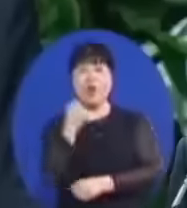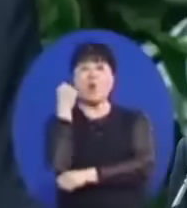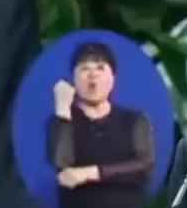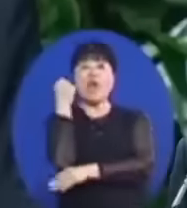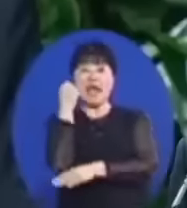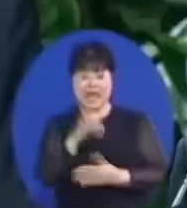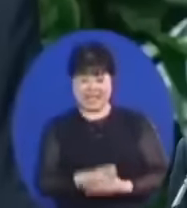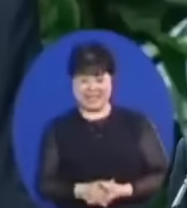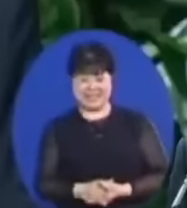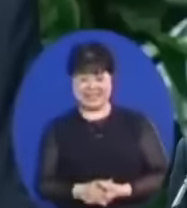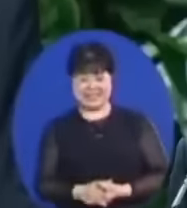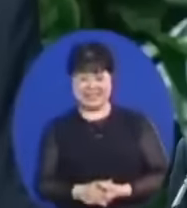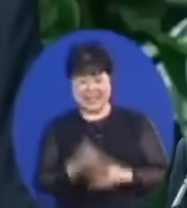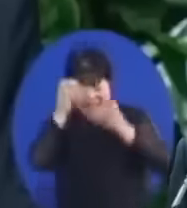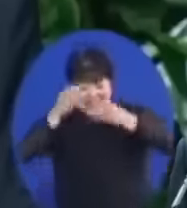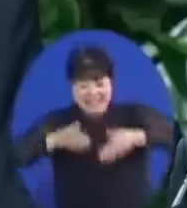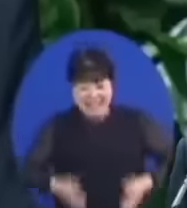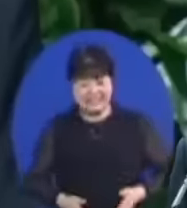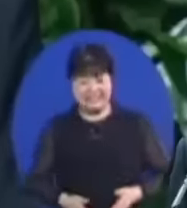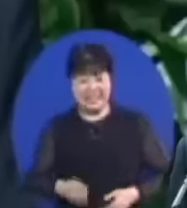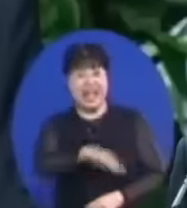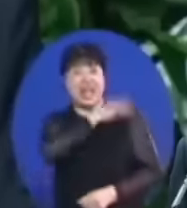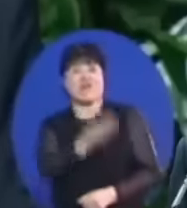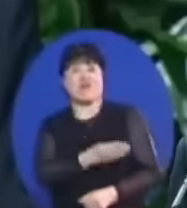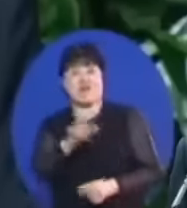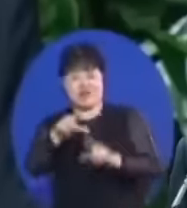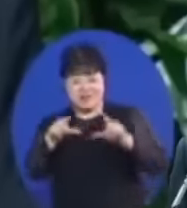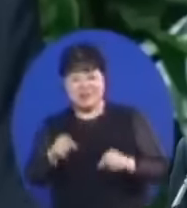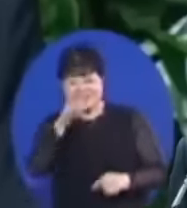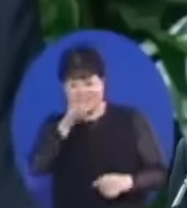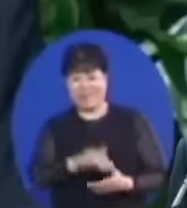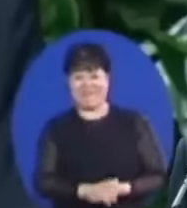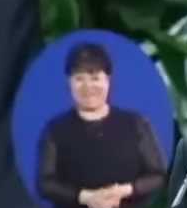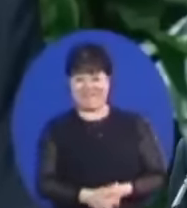원래 산파 국제 면허를 가지고 계신 분입니다.